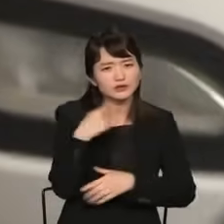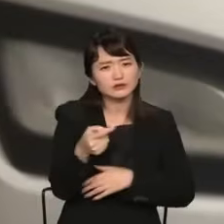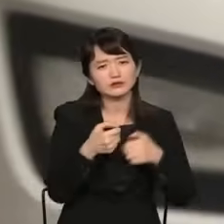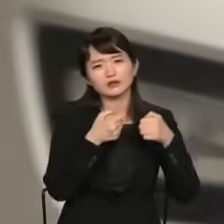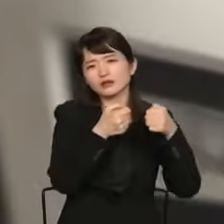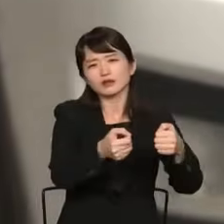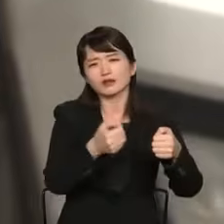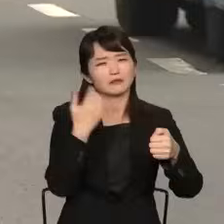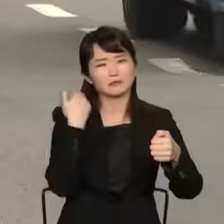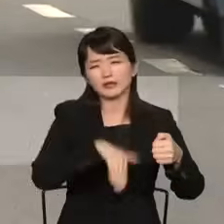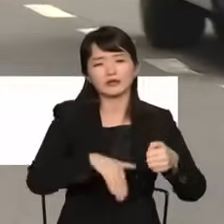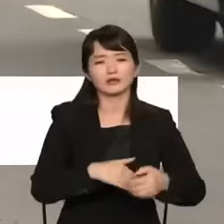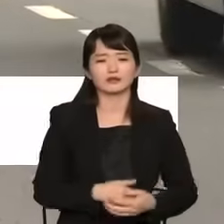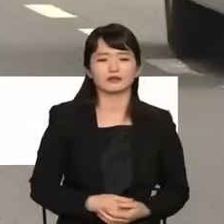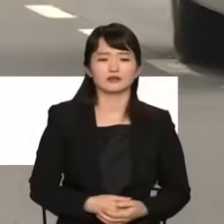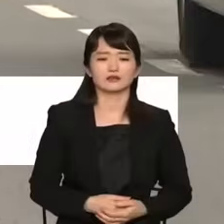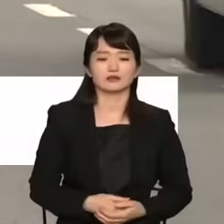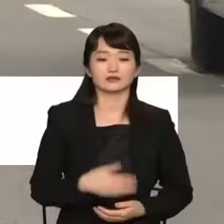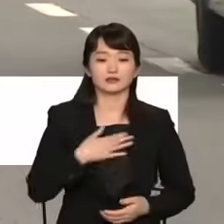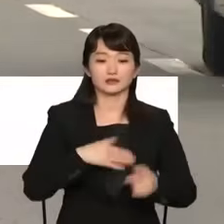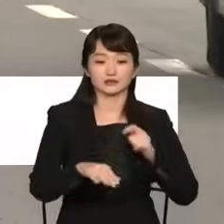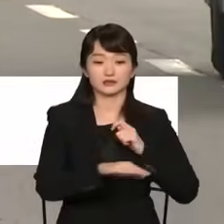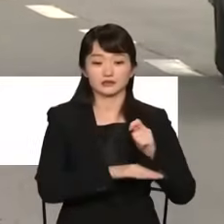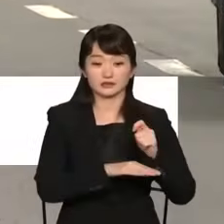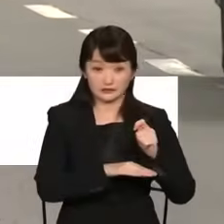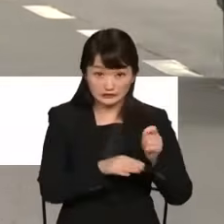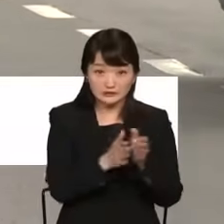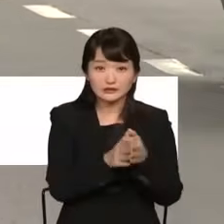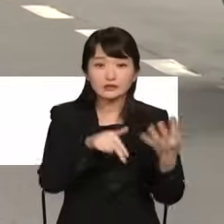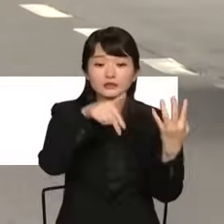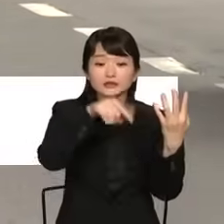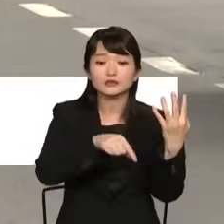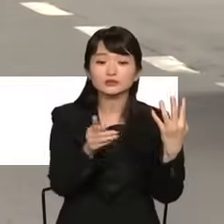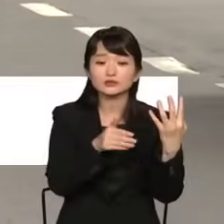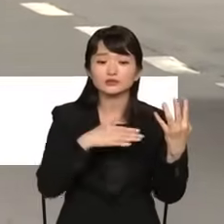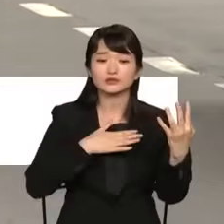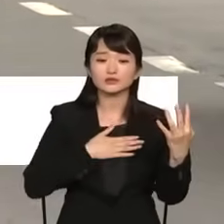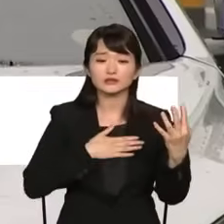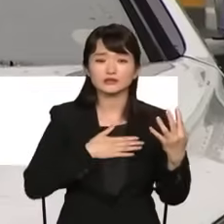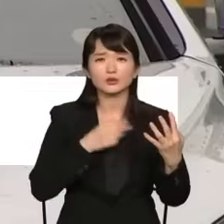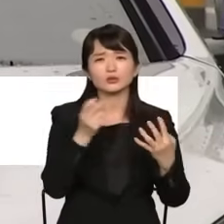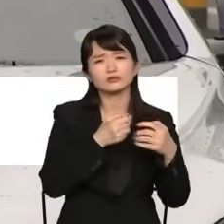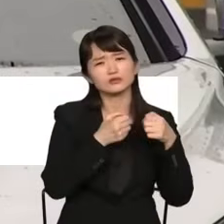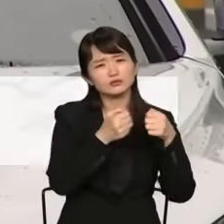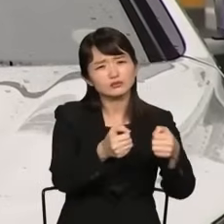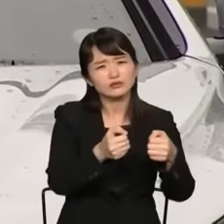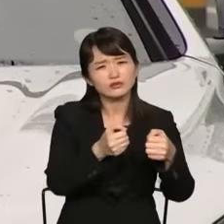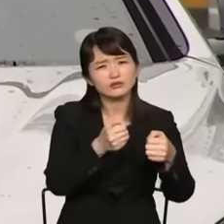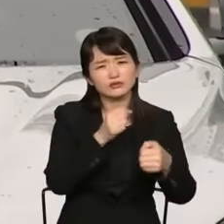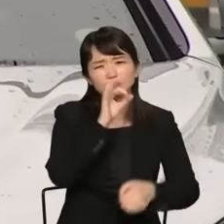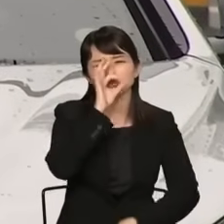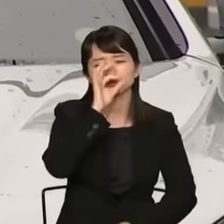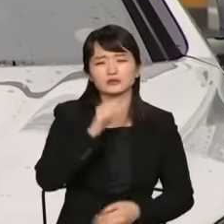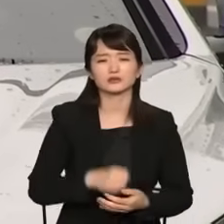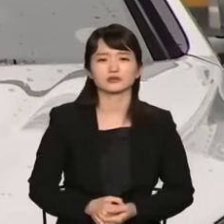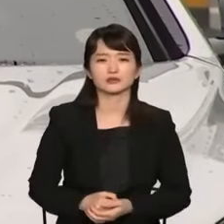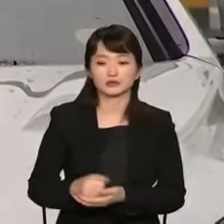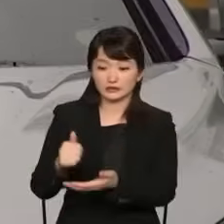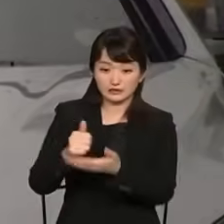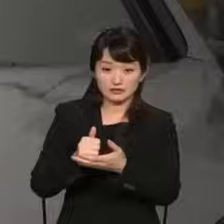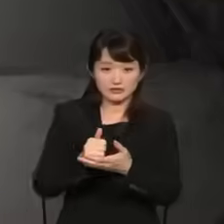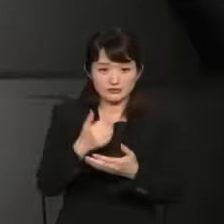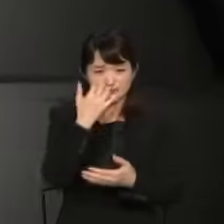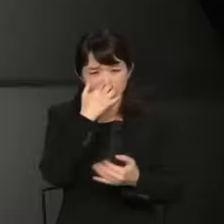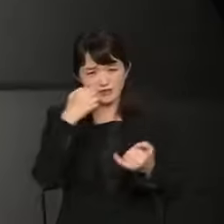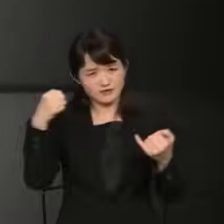울먹입니다. 제가 택시한 지 이제 4주차 들어갔거든요. 제가 좀 운전대를 어떻게 또 잡겠노. 승객에게 봉변을 당하는 이런